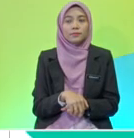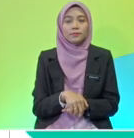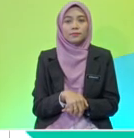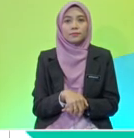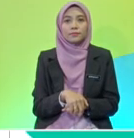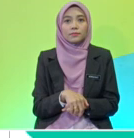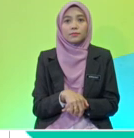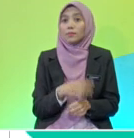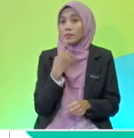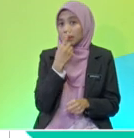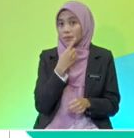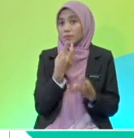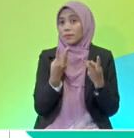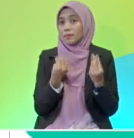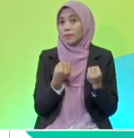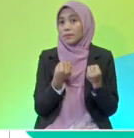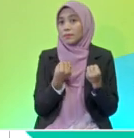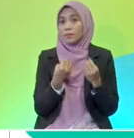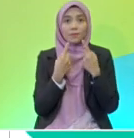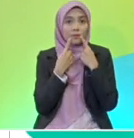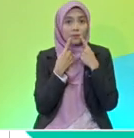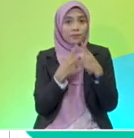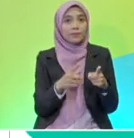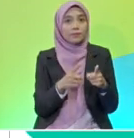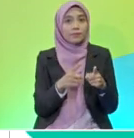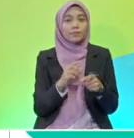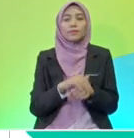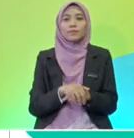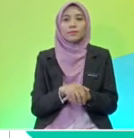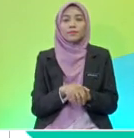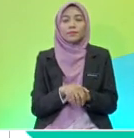Oke saya coba Oke Siapa yang nak Coba jawab